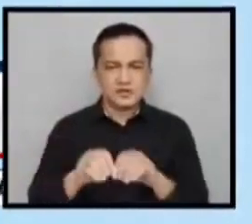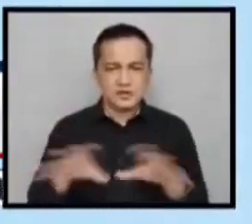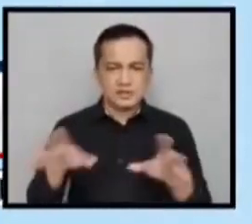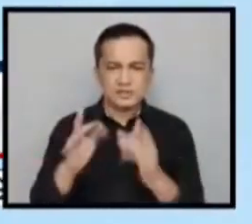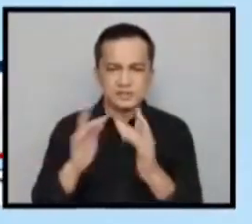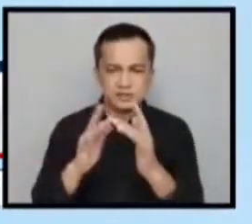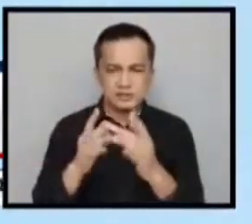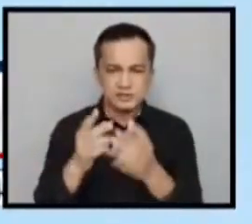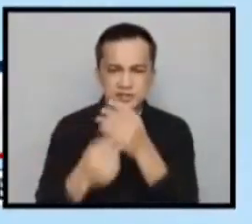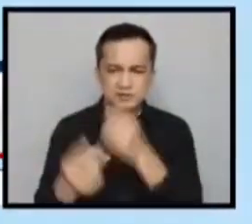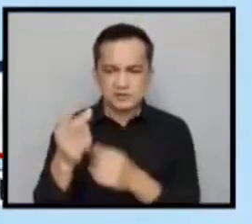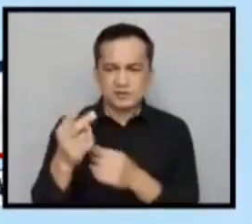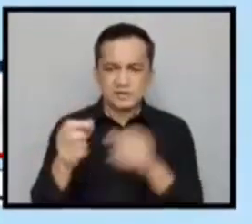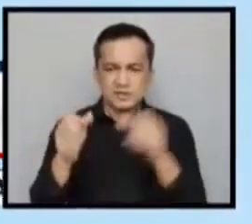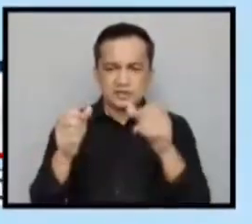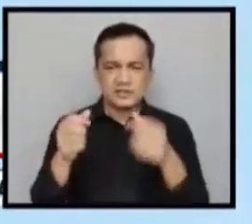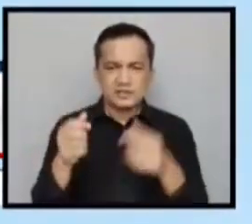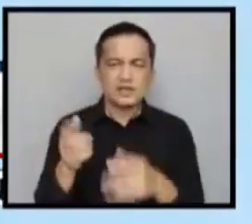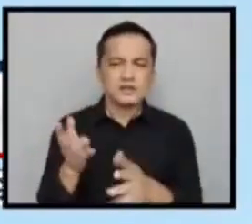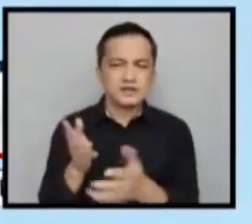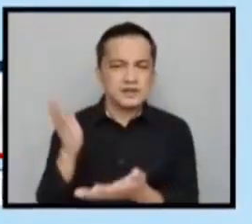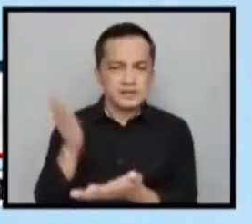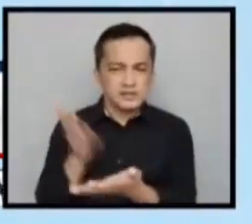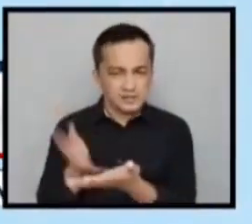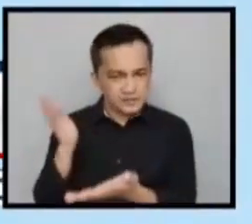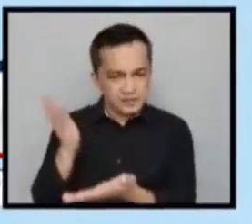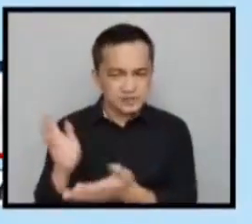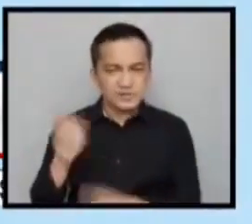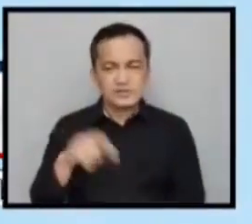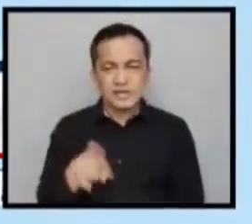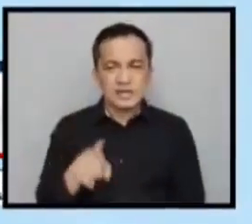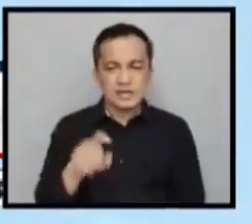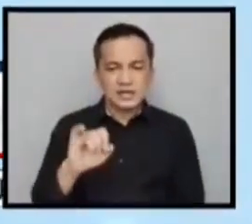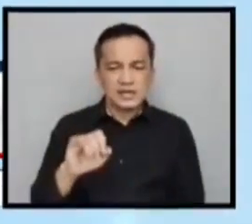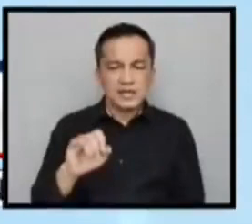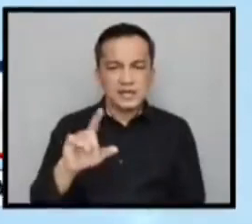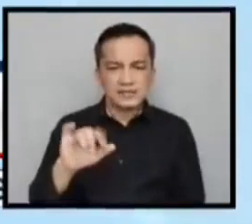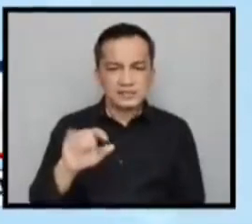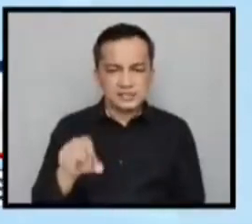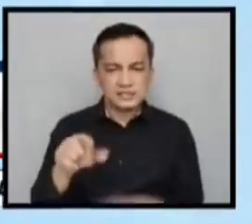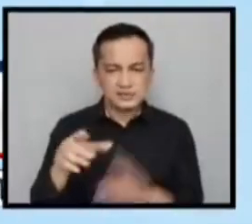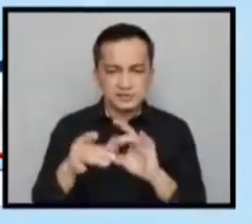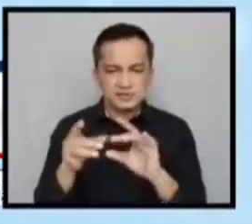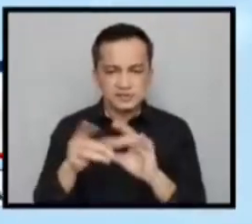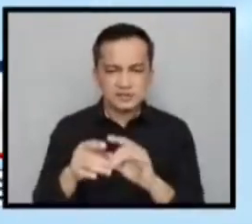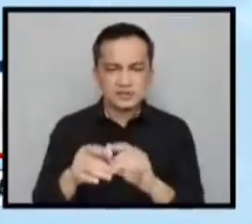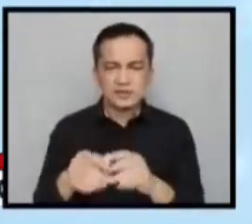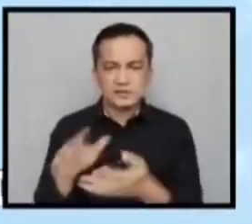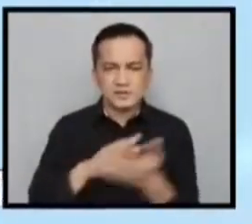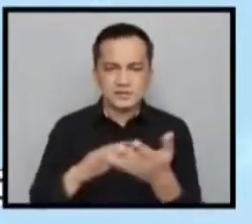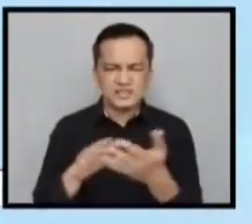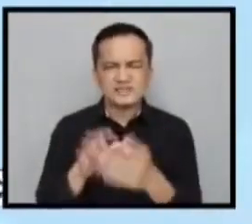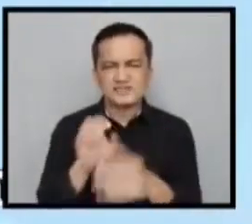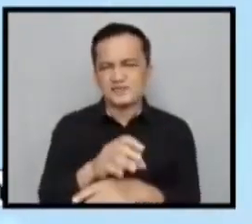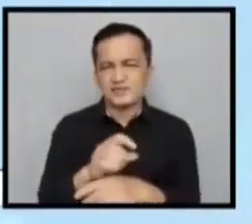in-upload ni Elise sa kanyang IG story. Halo-halo naman ang naging reaksyon at komento ng netizens tungkol dito.